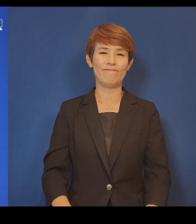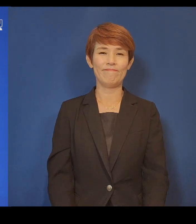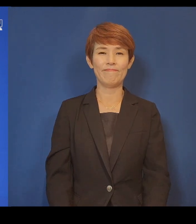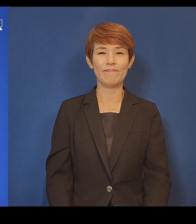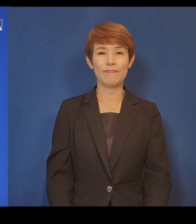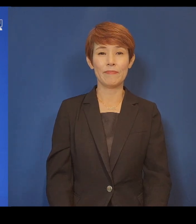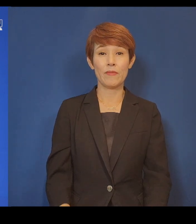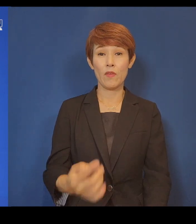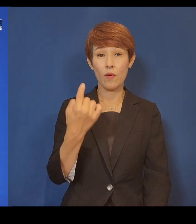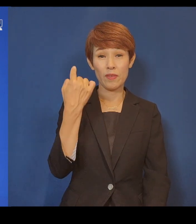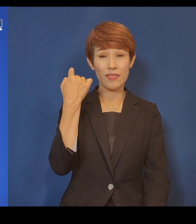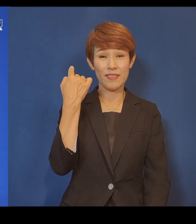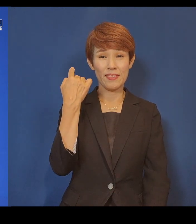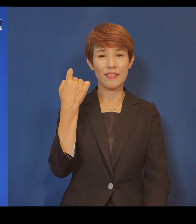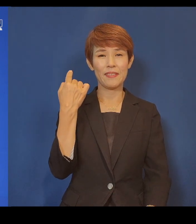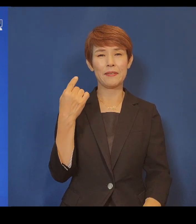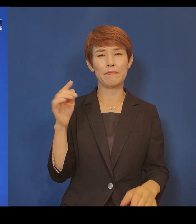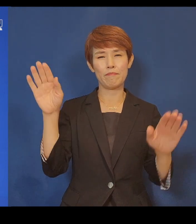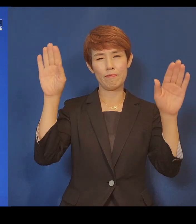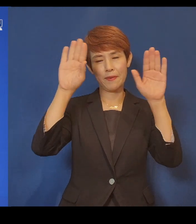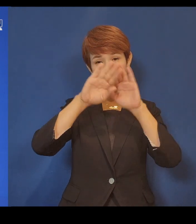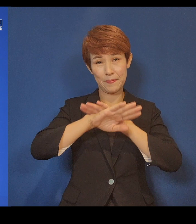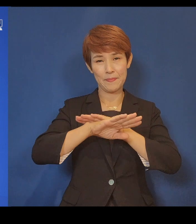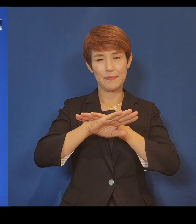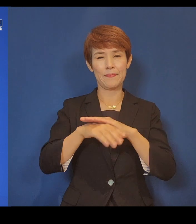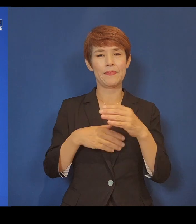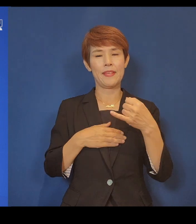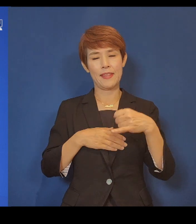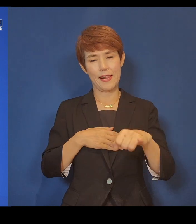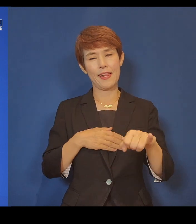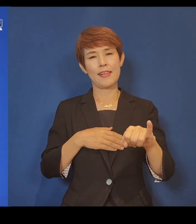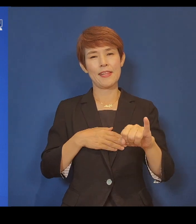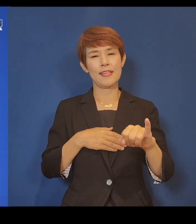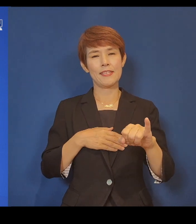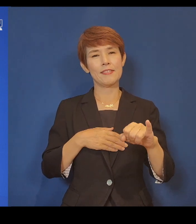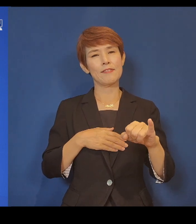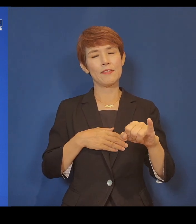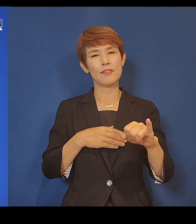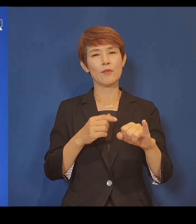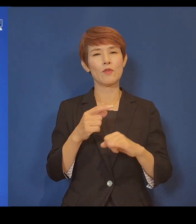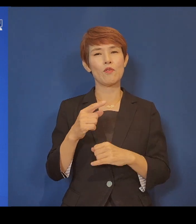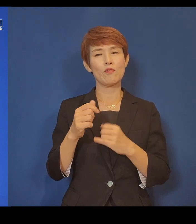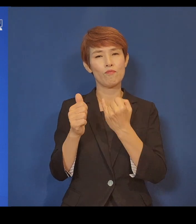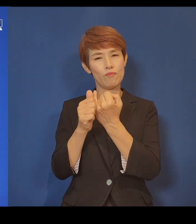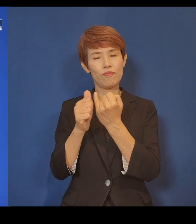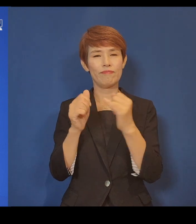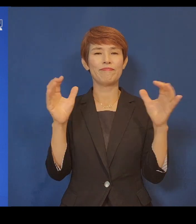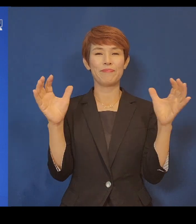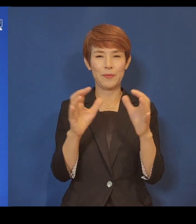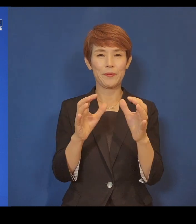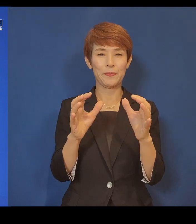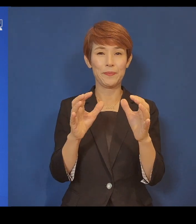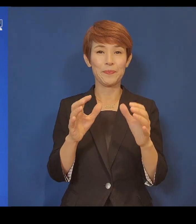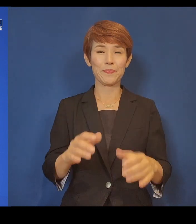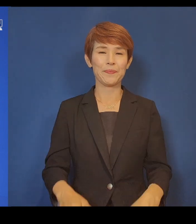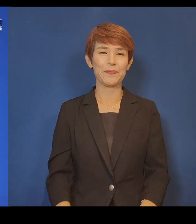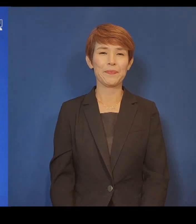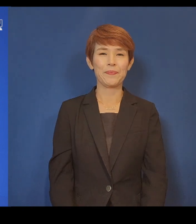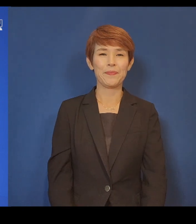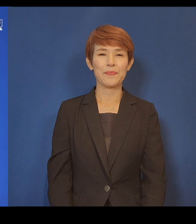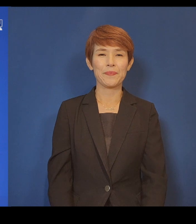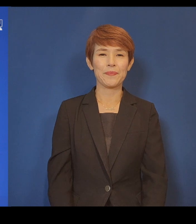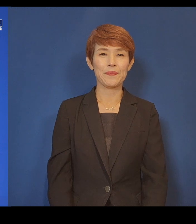대로 밤늦은 시간에 저희 딸아이들과 다 모였어요. 5 식구가 모여서 이제 제가 먼저 시작을